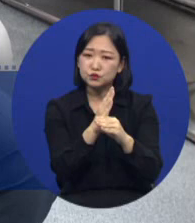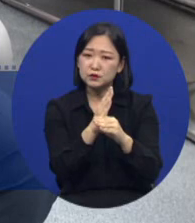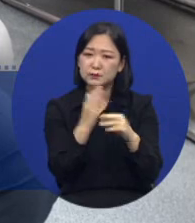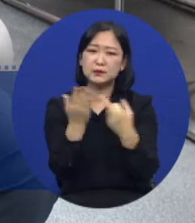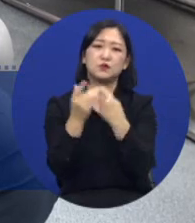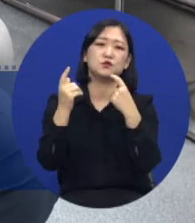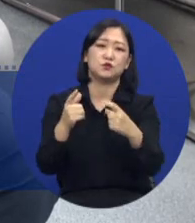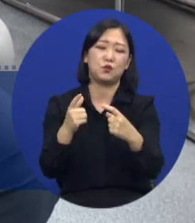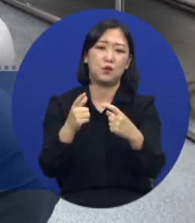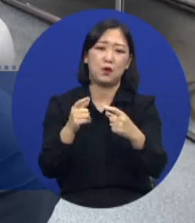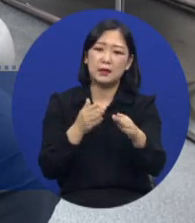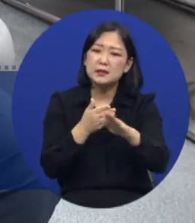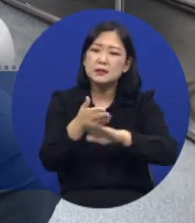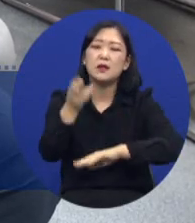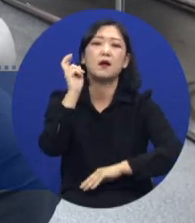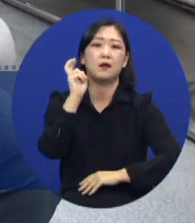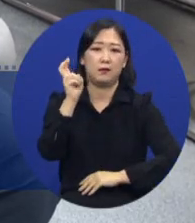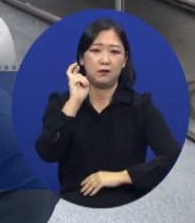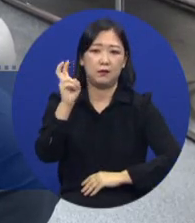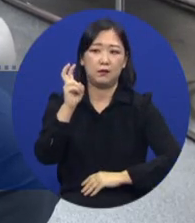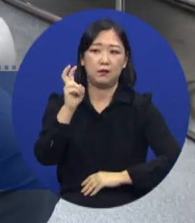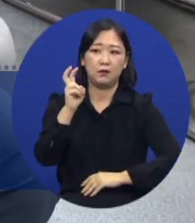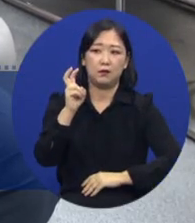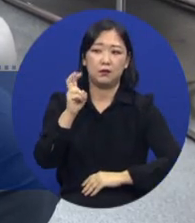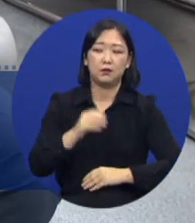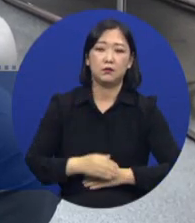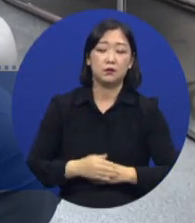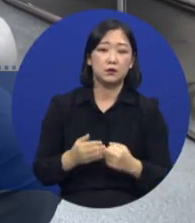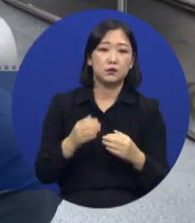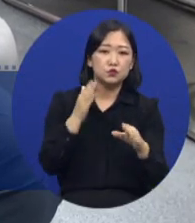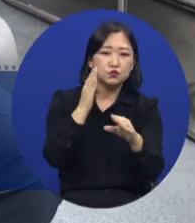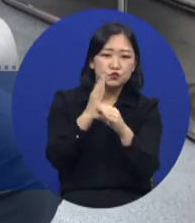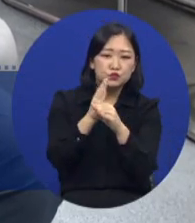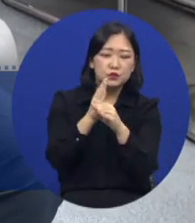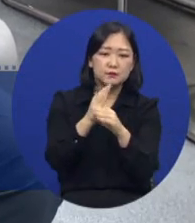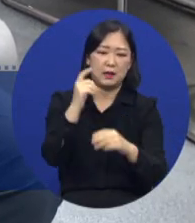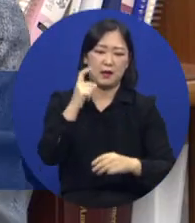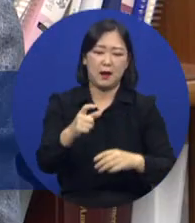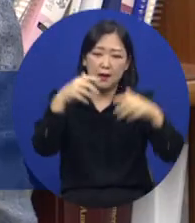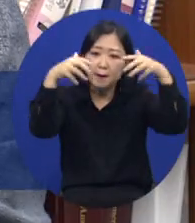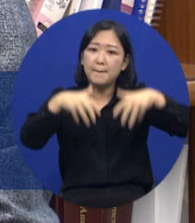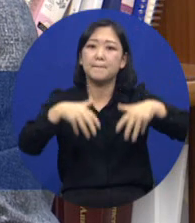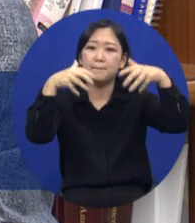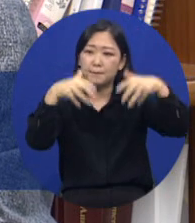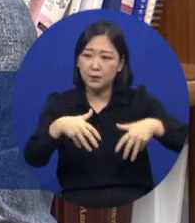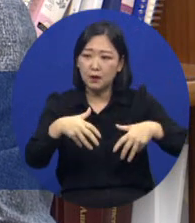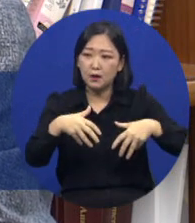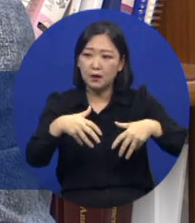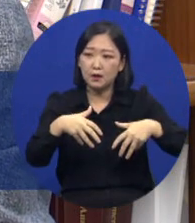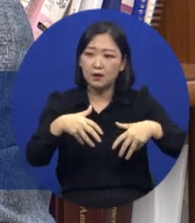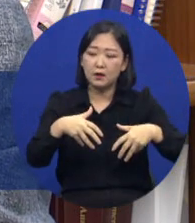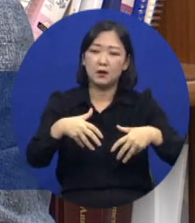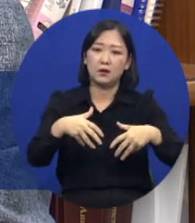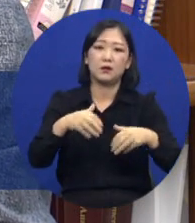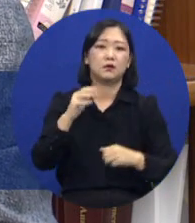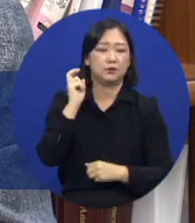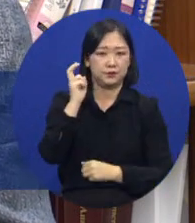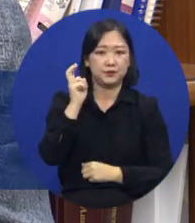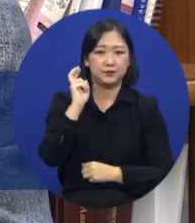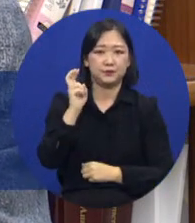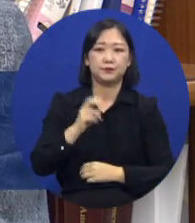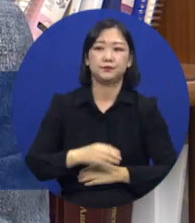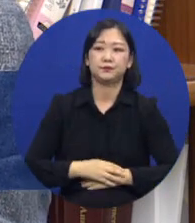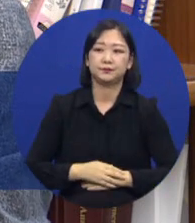거의 제주도를 지나갈 걸 예상이 됩니다. 그렇게 되면 태풍 중심 부근에 강한 강수대가 그 비를 뿌리게 되면서